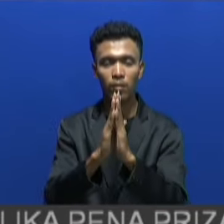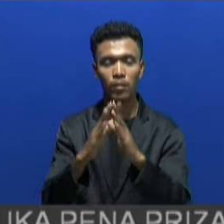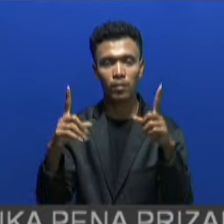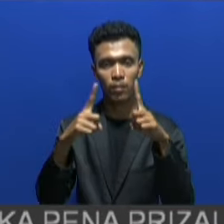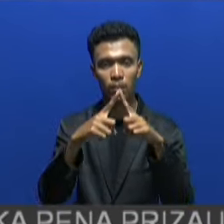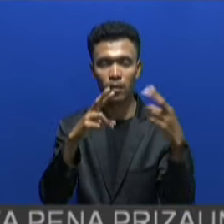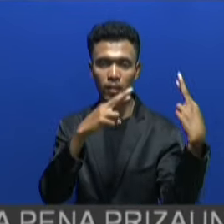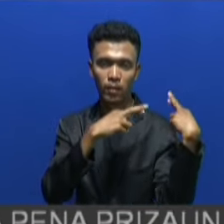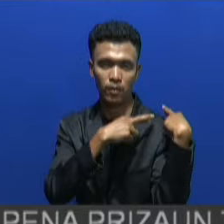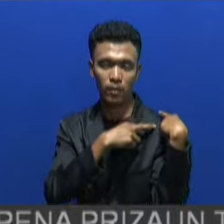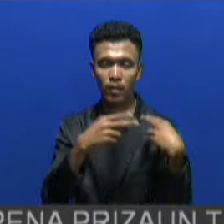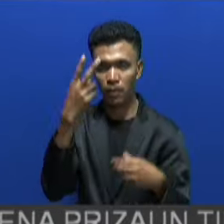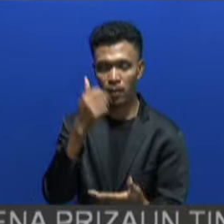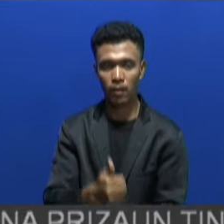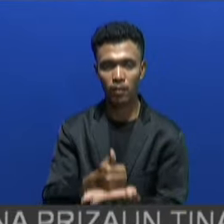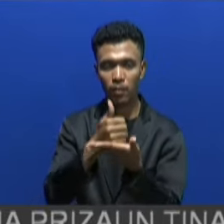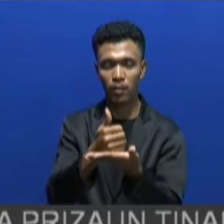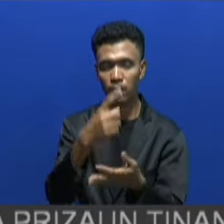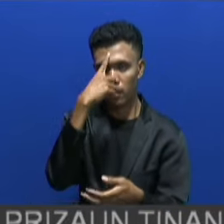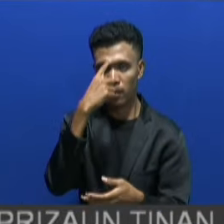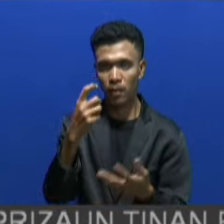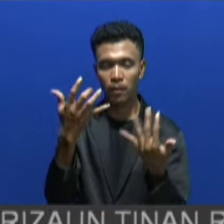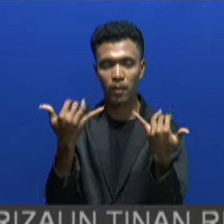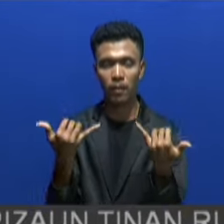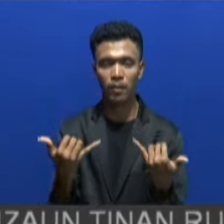kompetente, atau tau matang tambah to oras ne